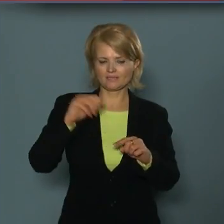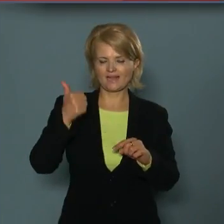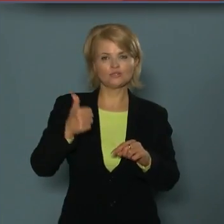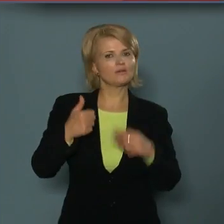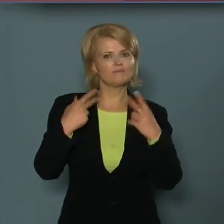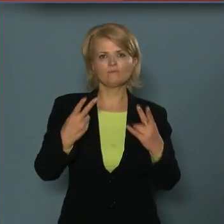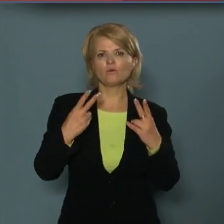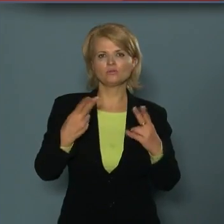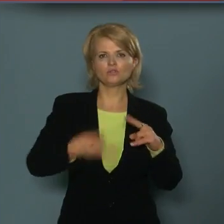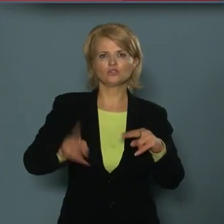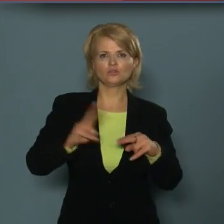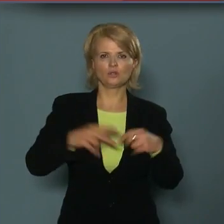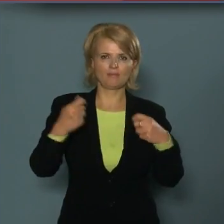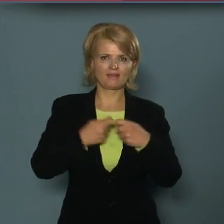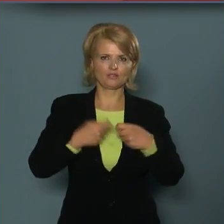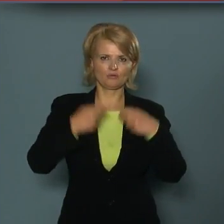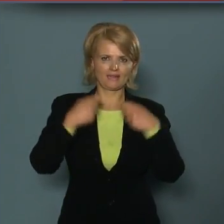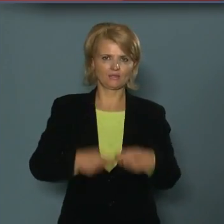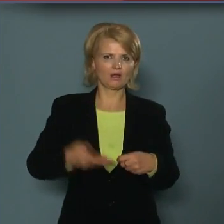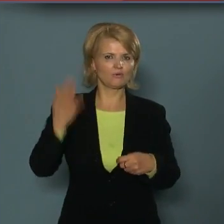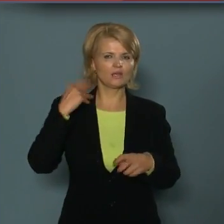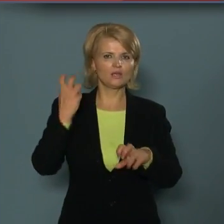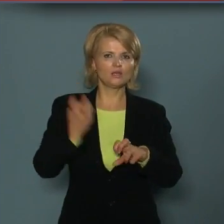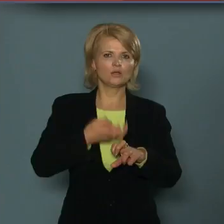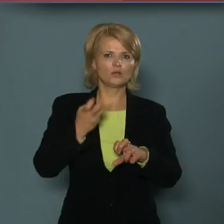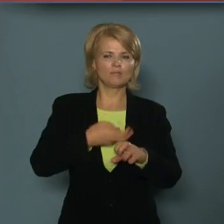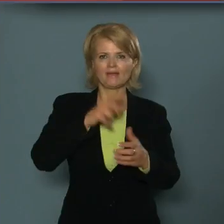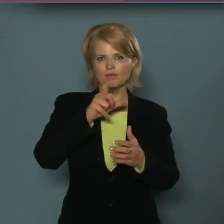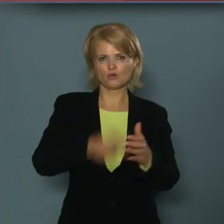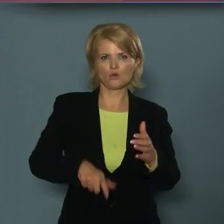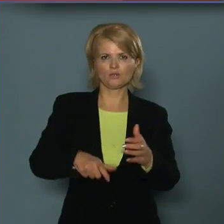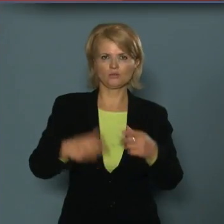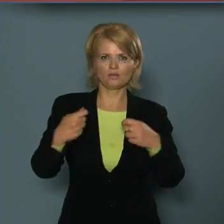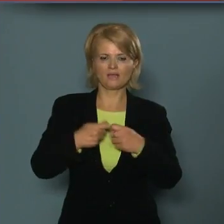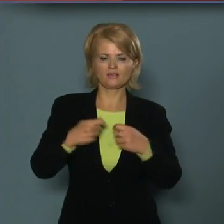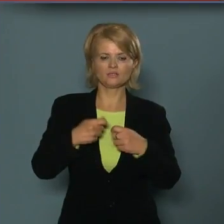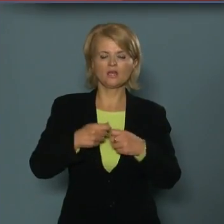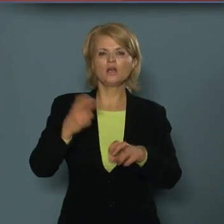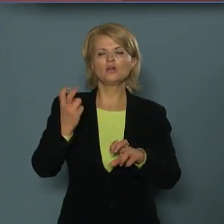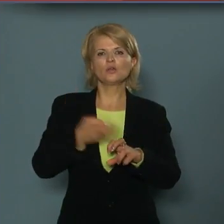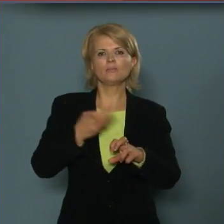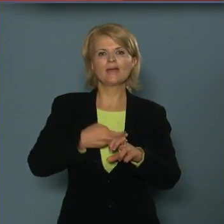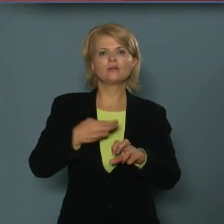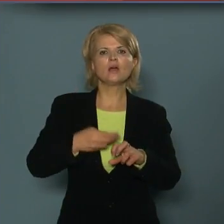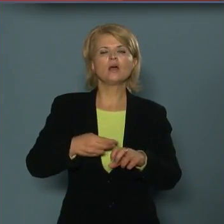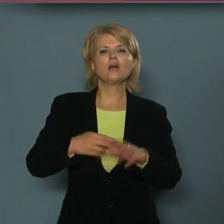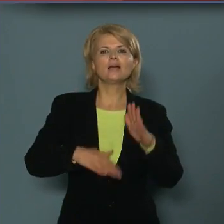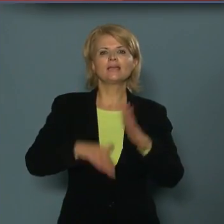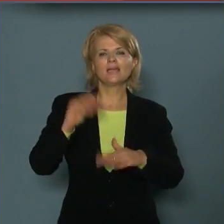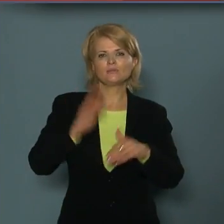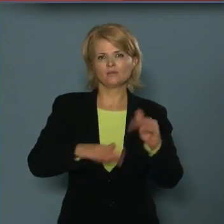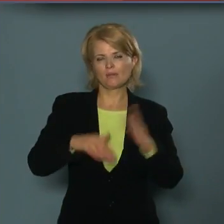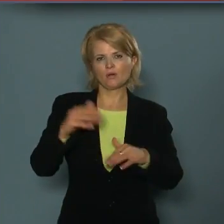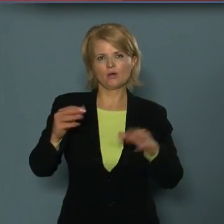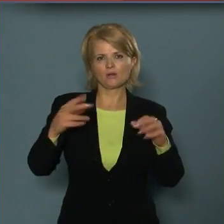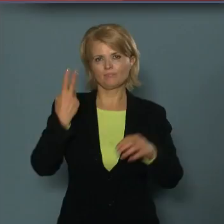azért fontos, mert több egyesületnek is tagja volt, így a Kőbányai Írók Költők Egyesületének és a Kőbányai Képzési Iparművészek Egyesületének is, és